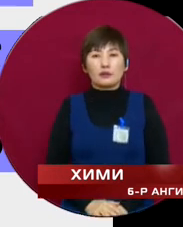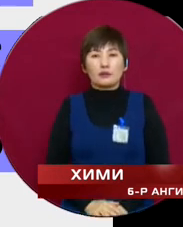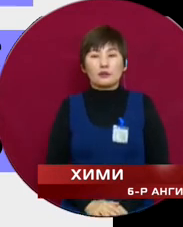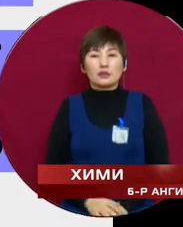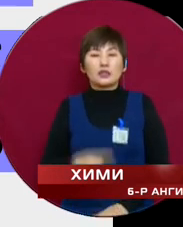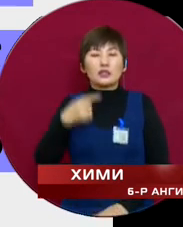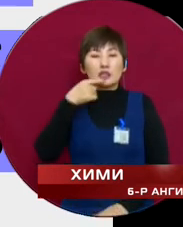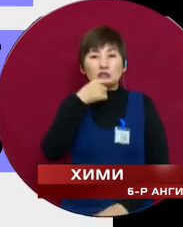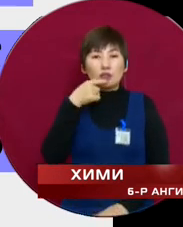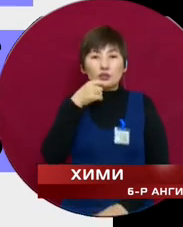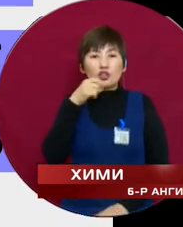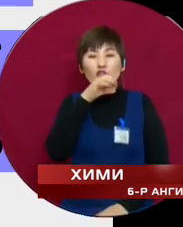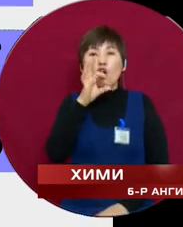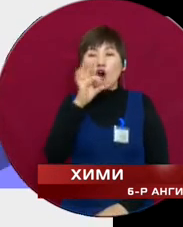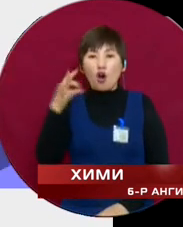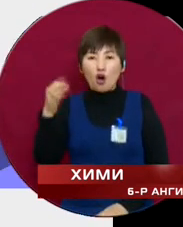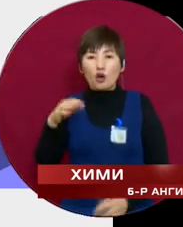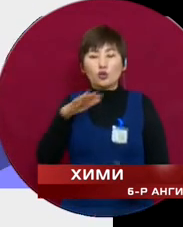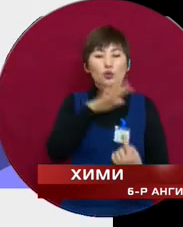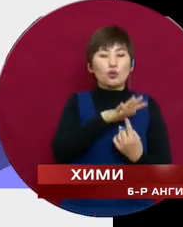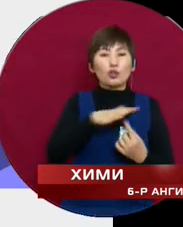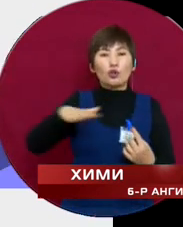Шүдний оо суурлаг орчинтой байна.